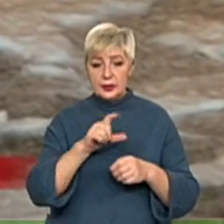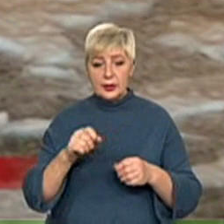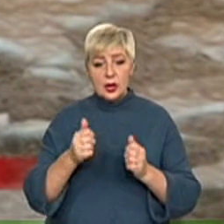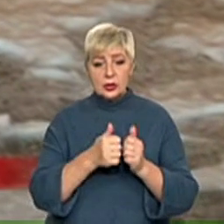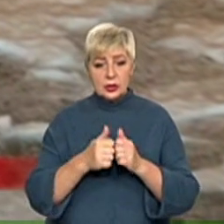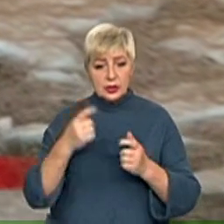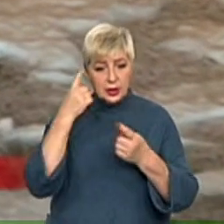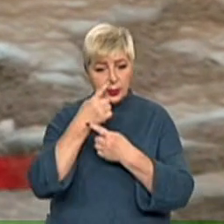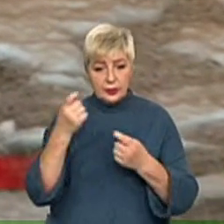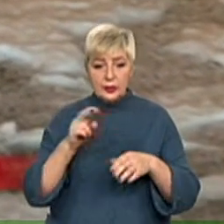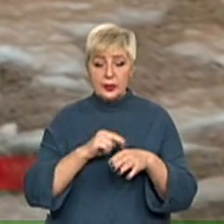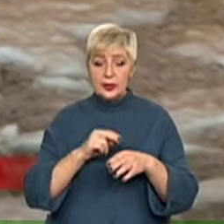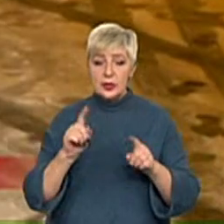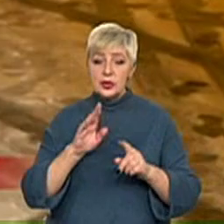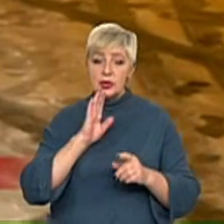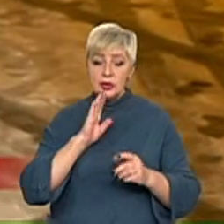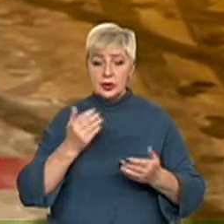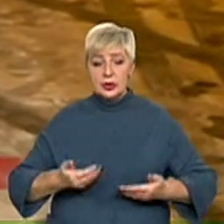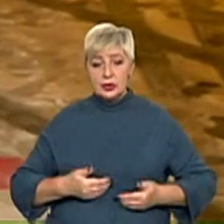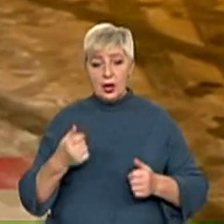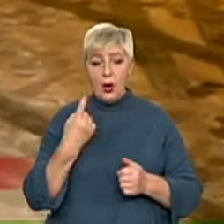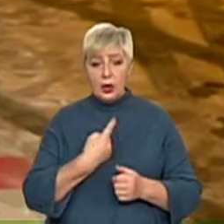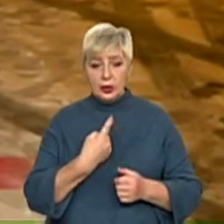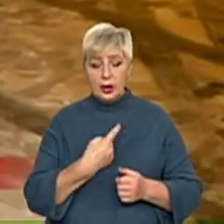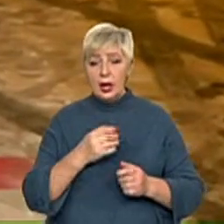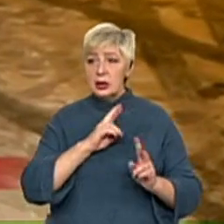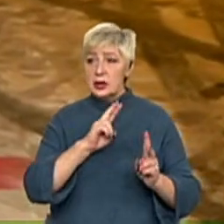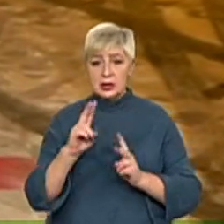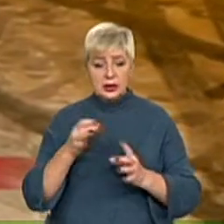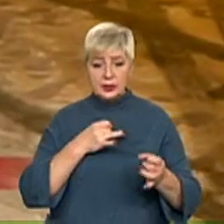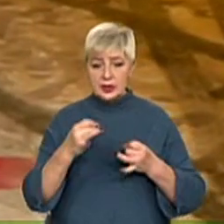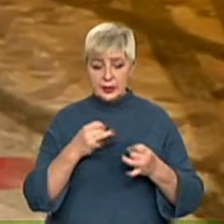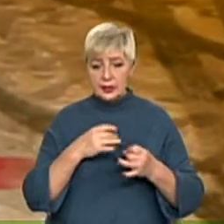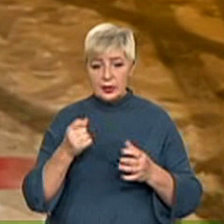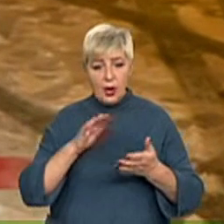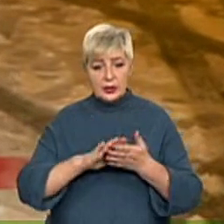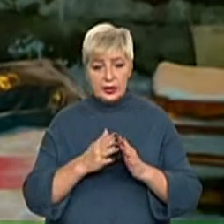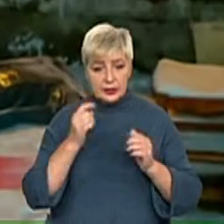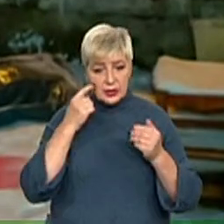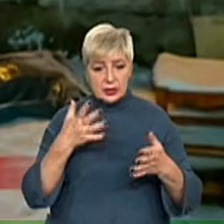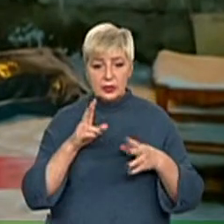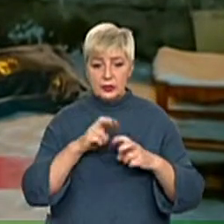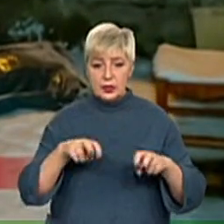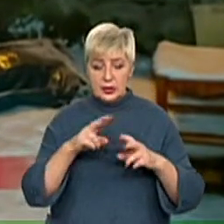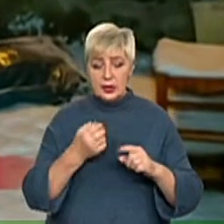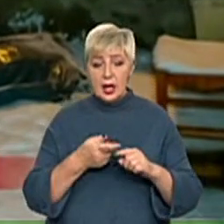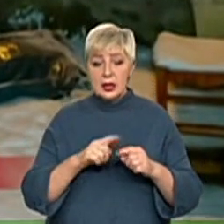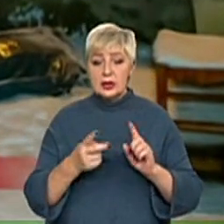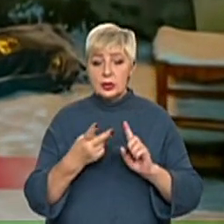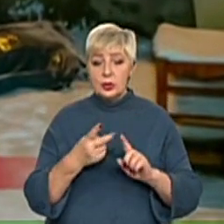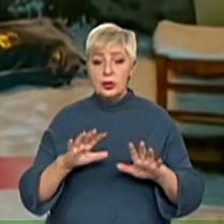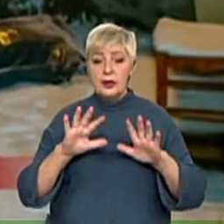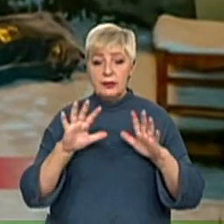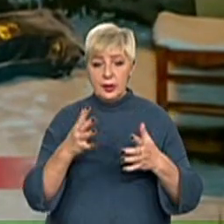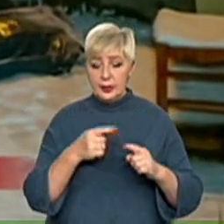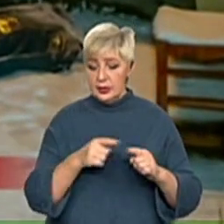що жінка мешкала сама і майже ні з ким не спілкувалася. Обставини з'ясовують слідчі. Це другий подібний випадок за тиждень. У